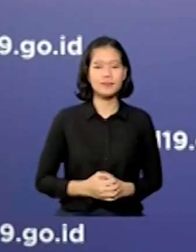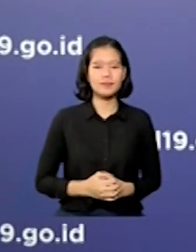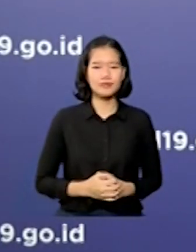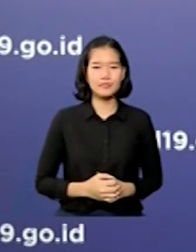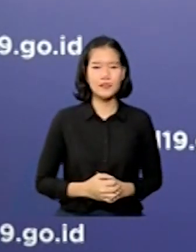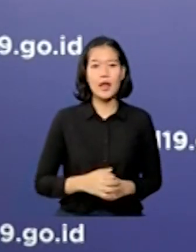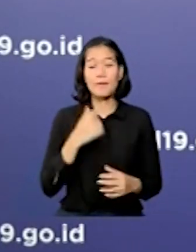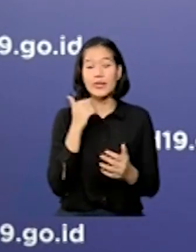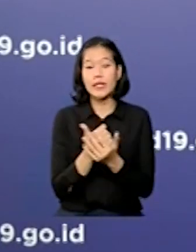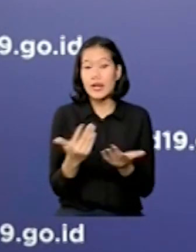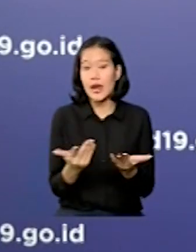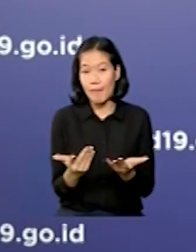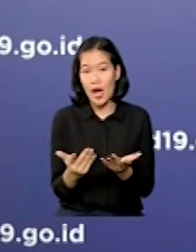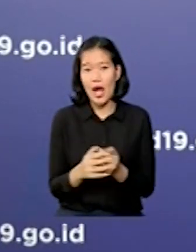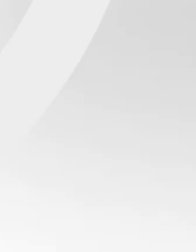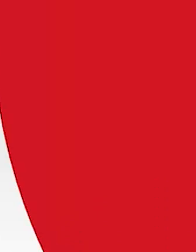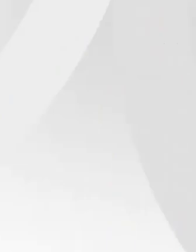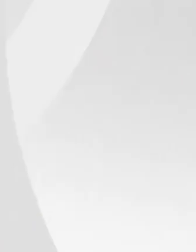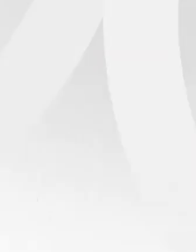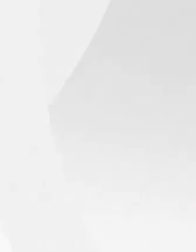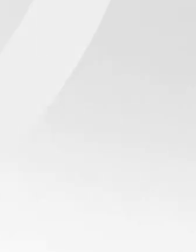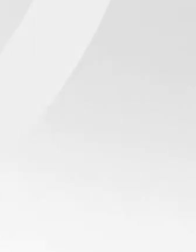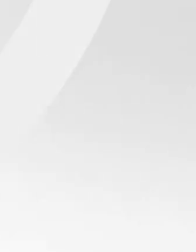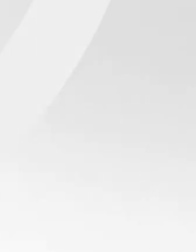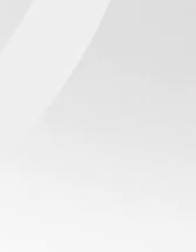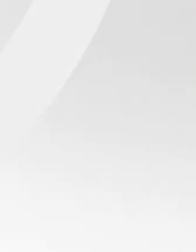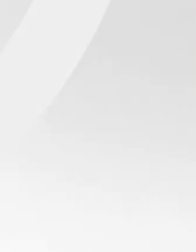dan yang paling penting jaga jarak